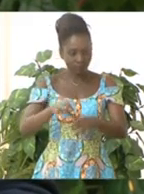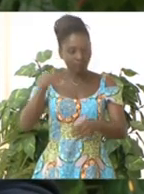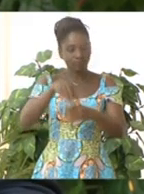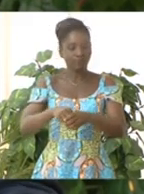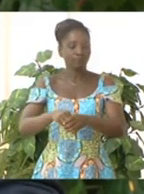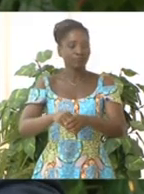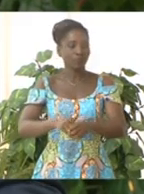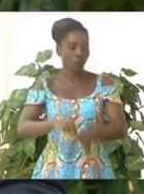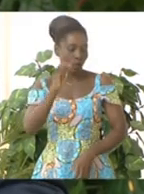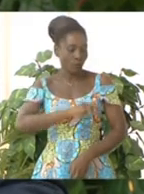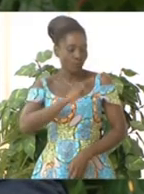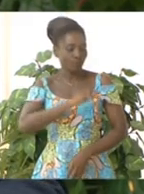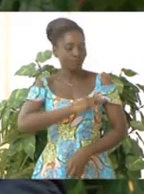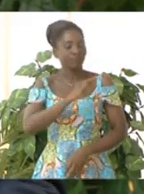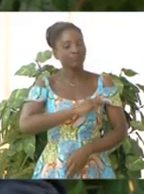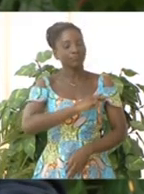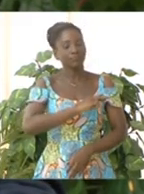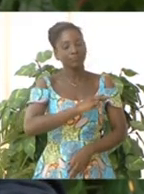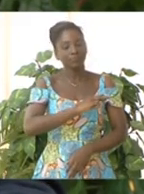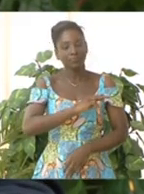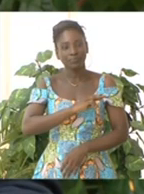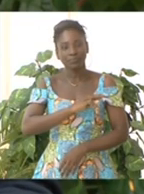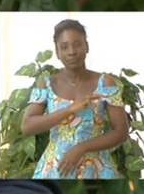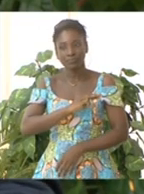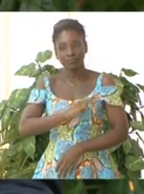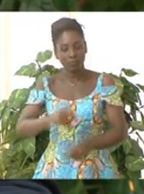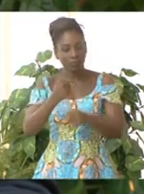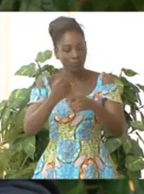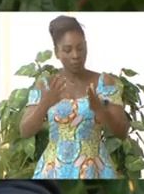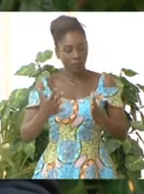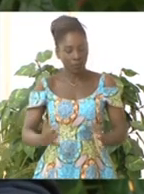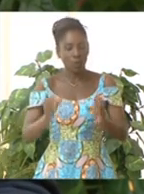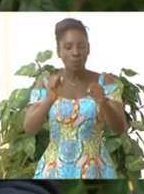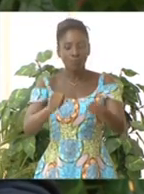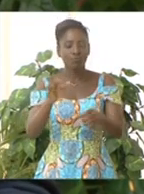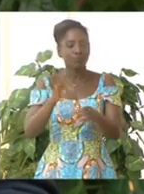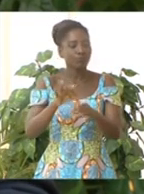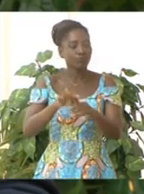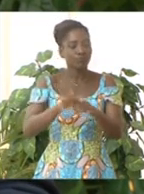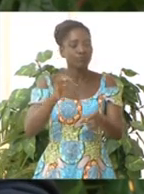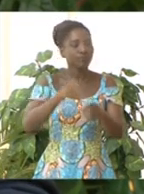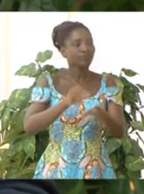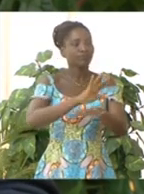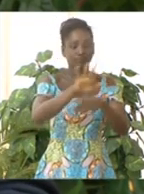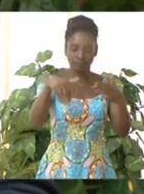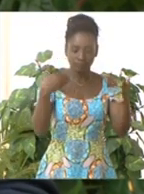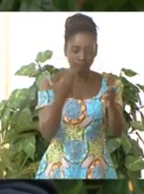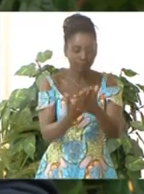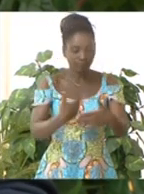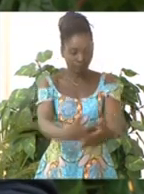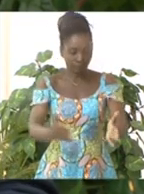leur brassard. Le personnel d'astreinte peut voter dans l'un des bureaux de vote de sa